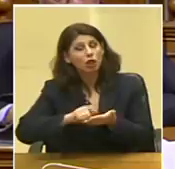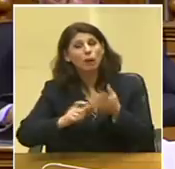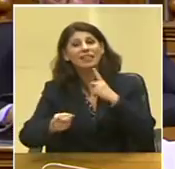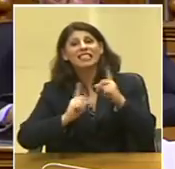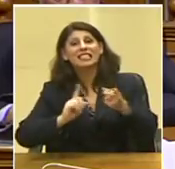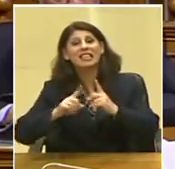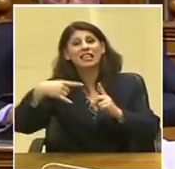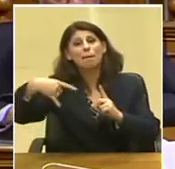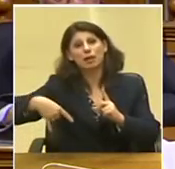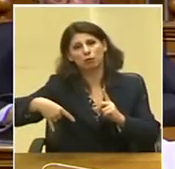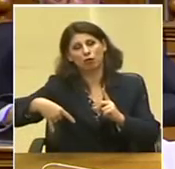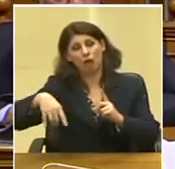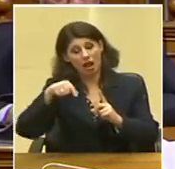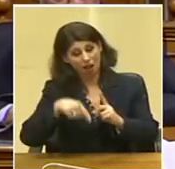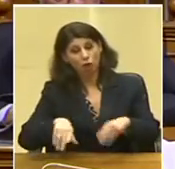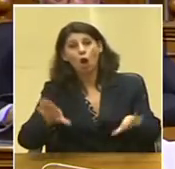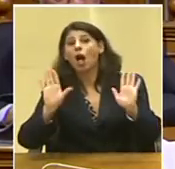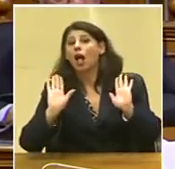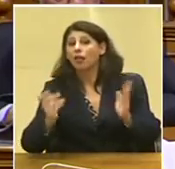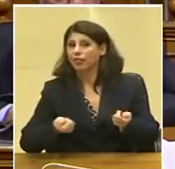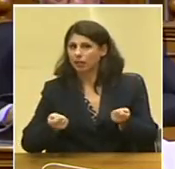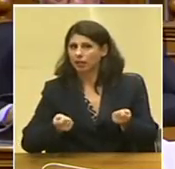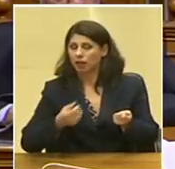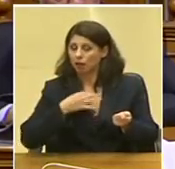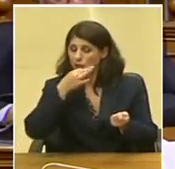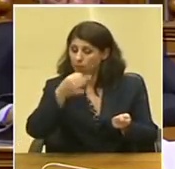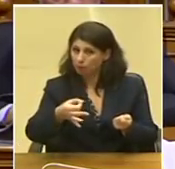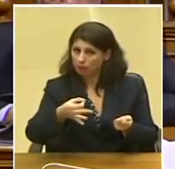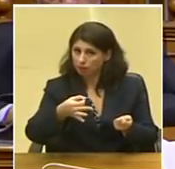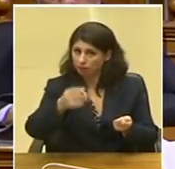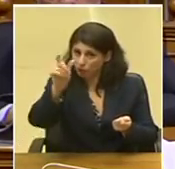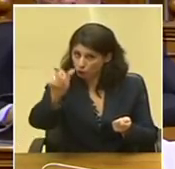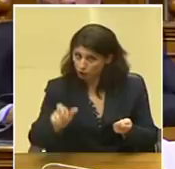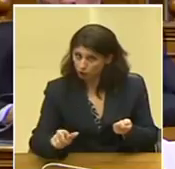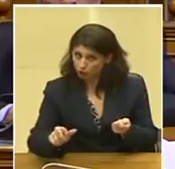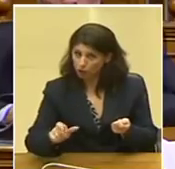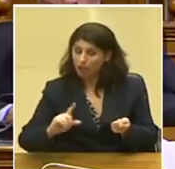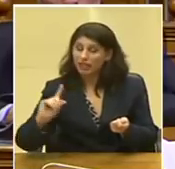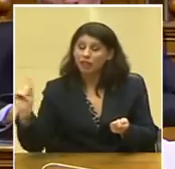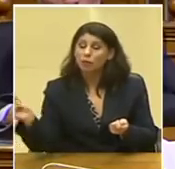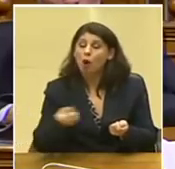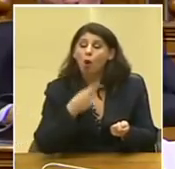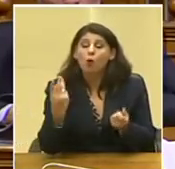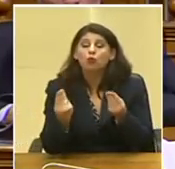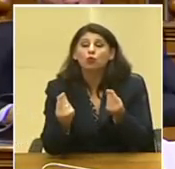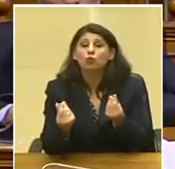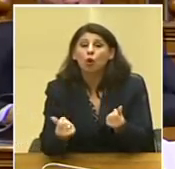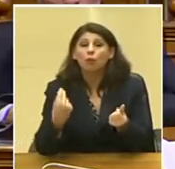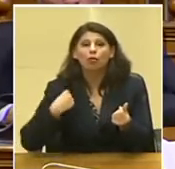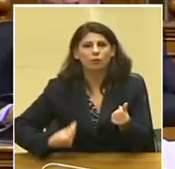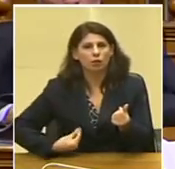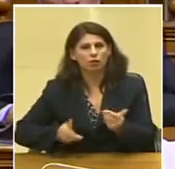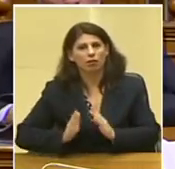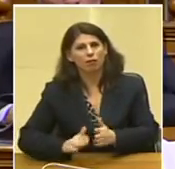Αν αυτό δεν γίνει, έχουμε δηλώσει και στους ίδιους, αλλά και σε όλους τους τόνους δημόσια, δεν θα προχωρήσει